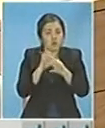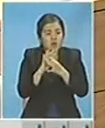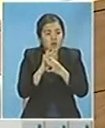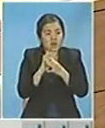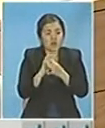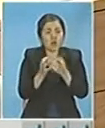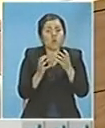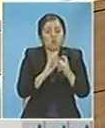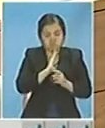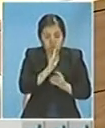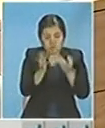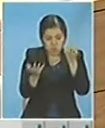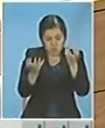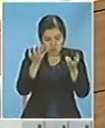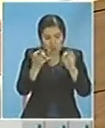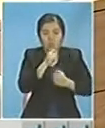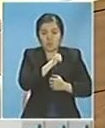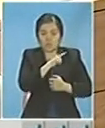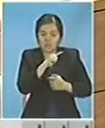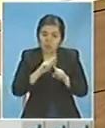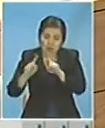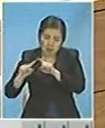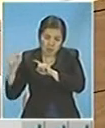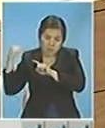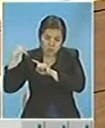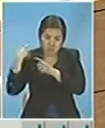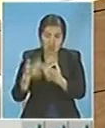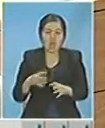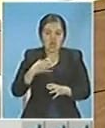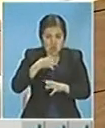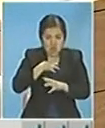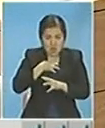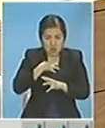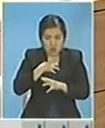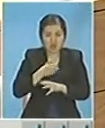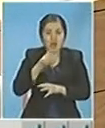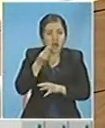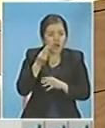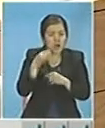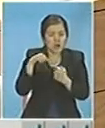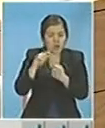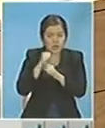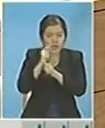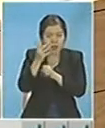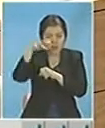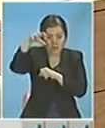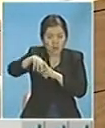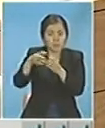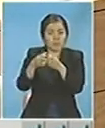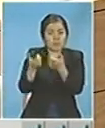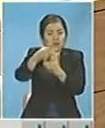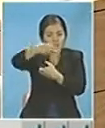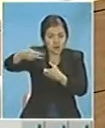ลเรื่องของศีลธรรมก็อยากจะให้ทั้งราชบัณฑิตนั้นมีบทบาทอย่างกว้างขวางลึกซึ้